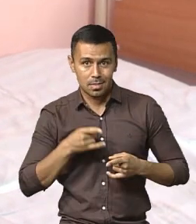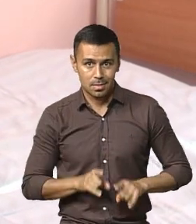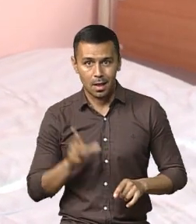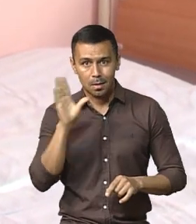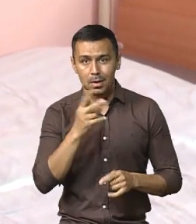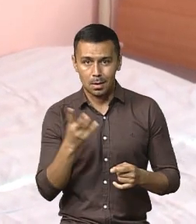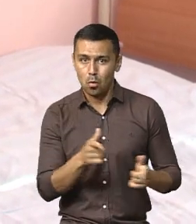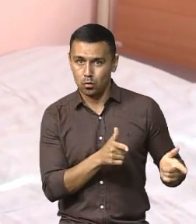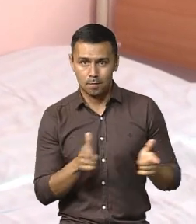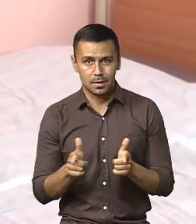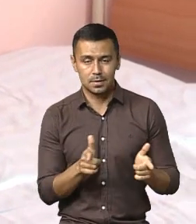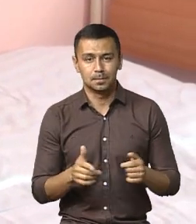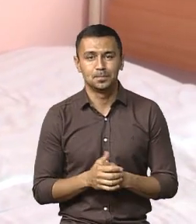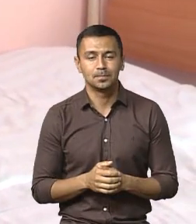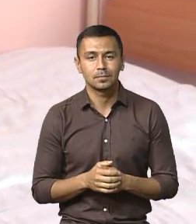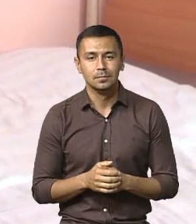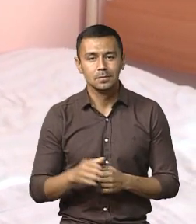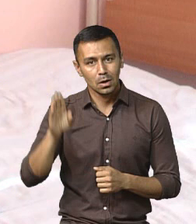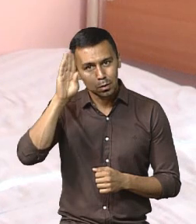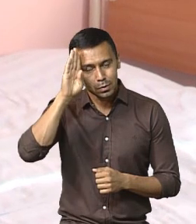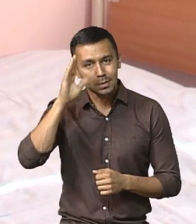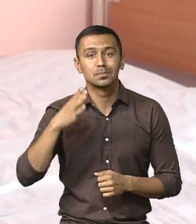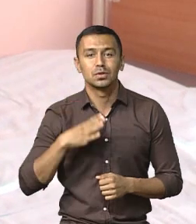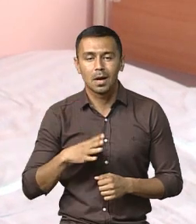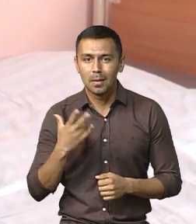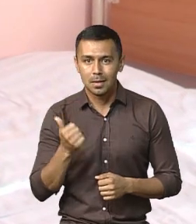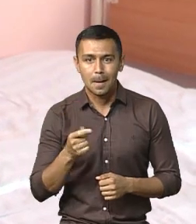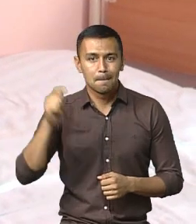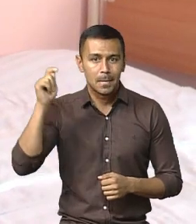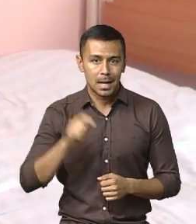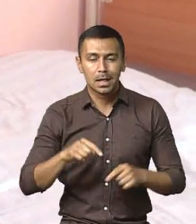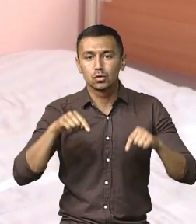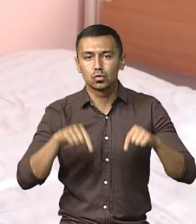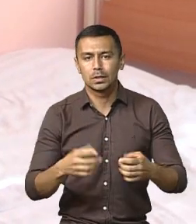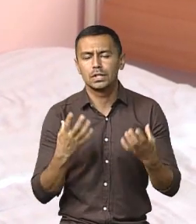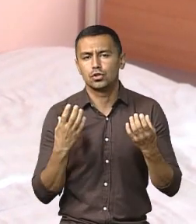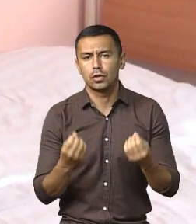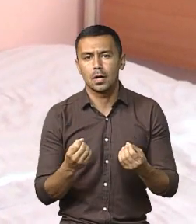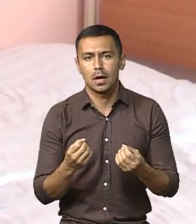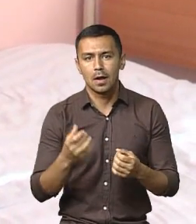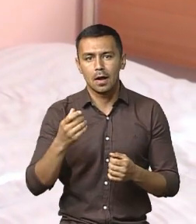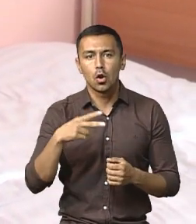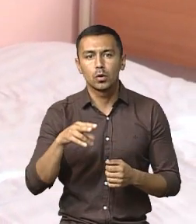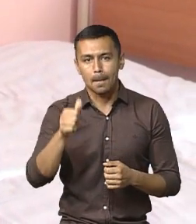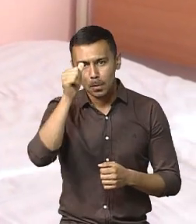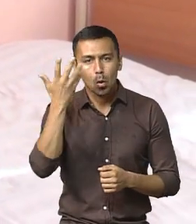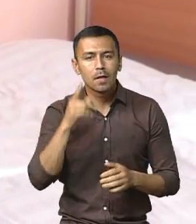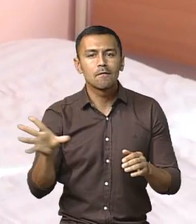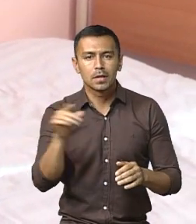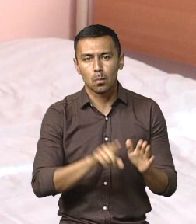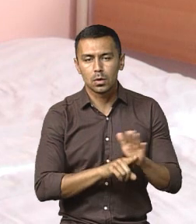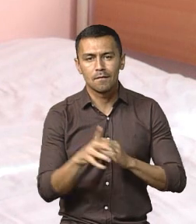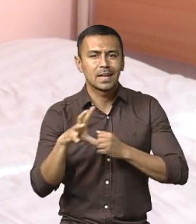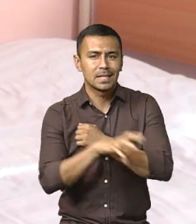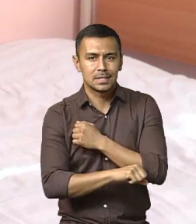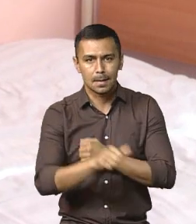треба розроджуватися. Хлопчиків чекаємо. Да. Приїхала я сюди ще в лютому місяці, тільки все почалося в кінці